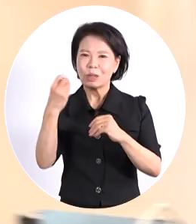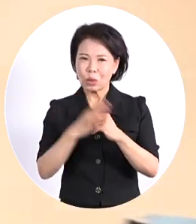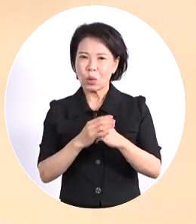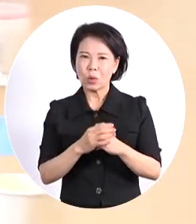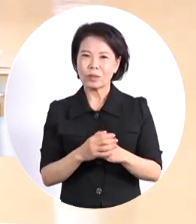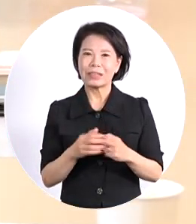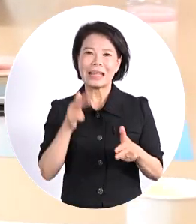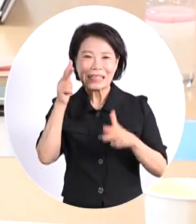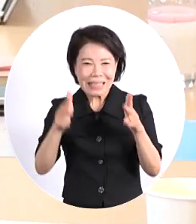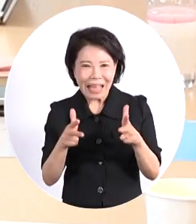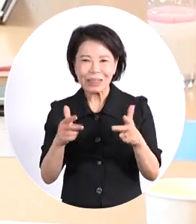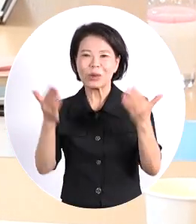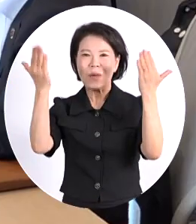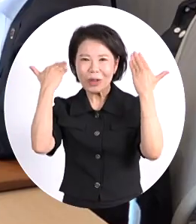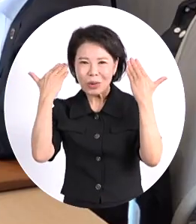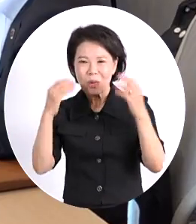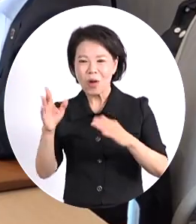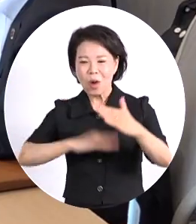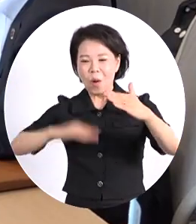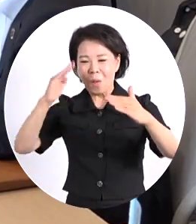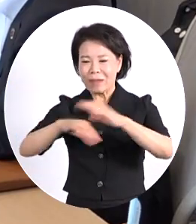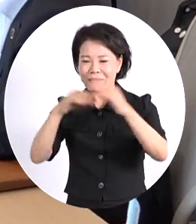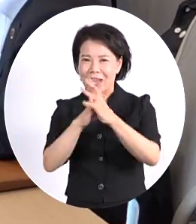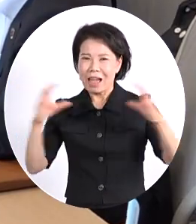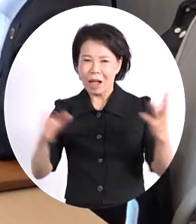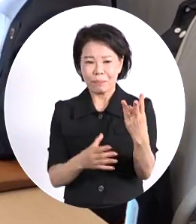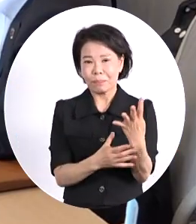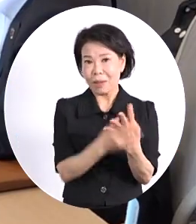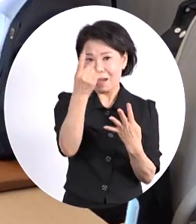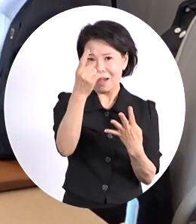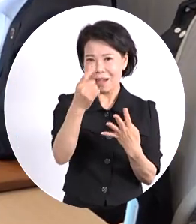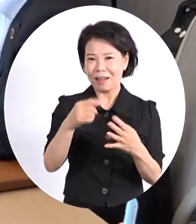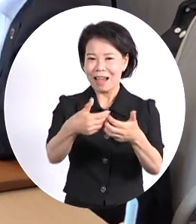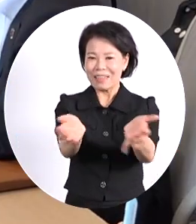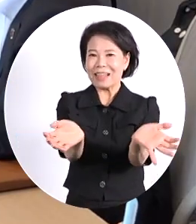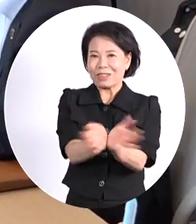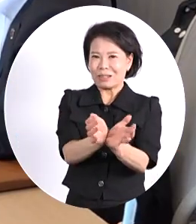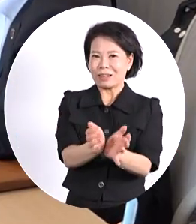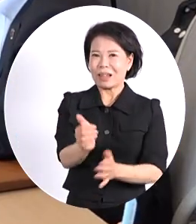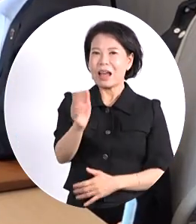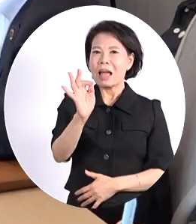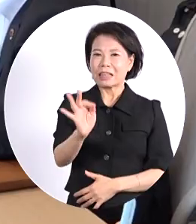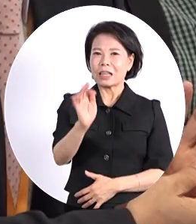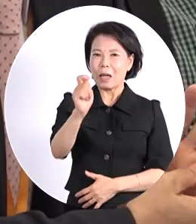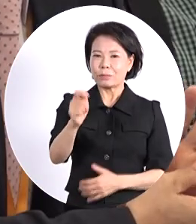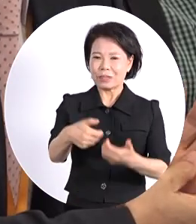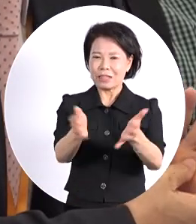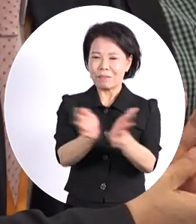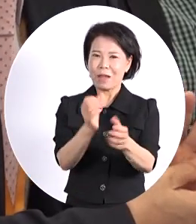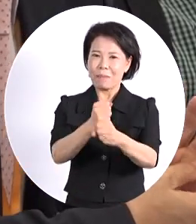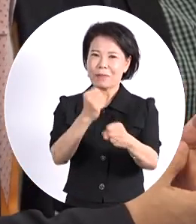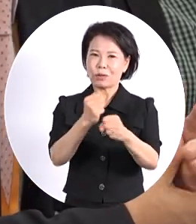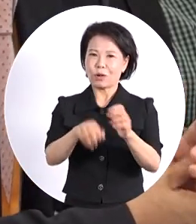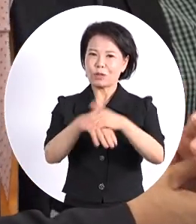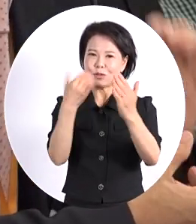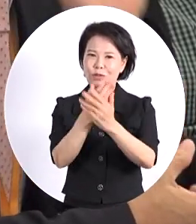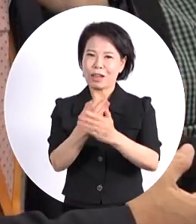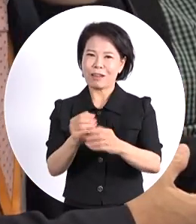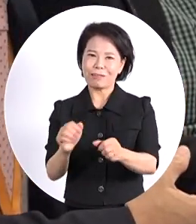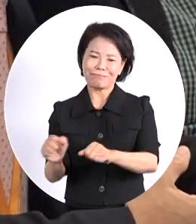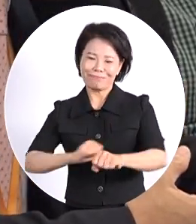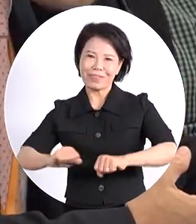산, 하, 연, 관 협력 강화를 위해 원팀 TF도 구성해 디지털 혁신의 실효성을